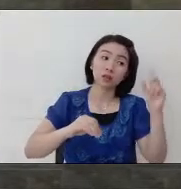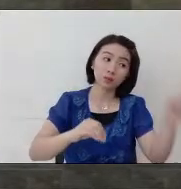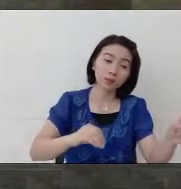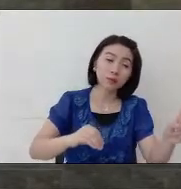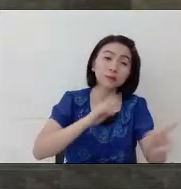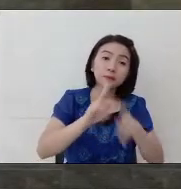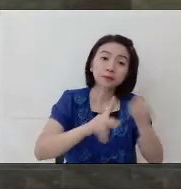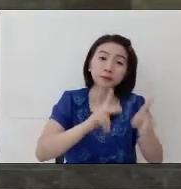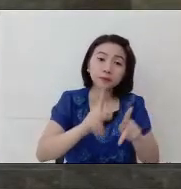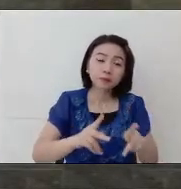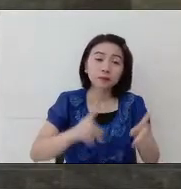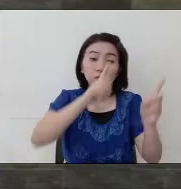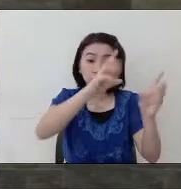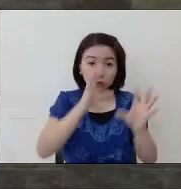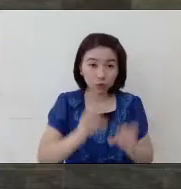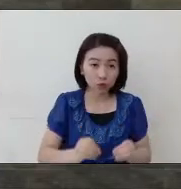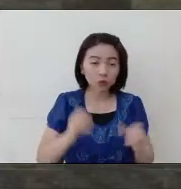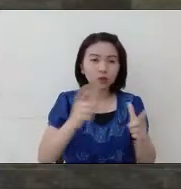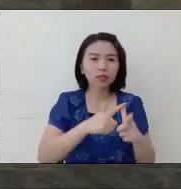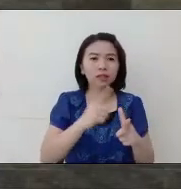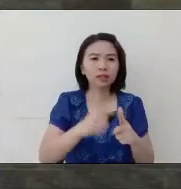Ulitin ko po.